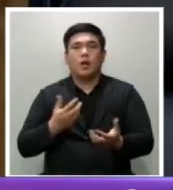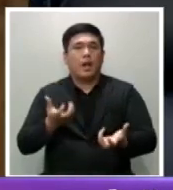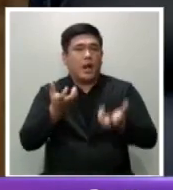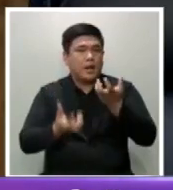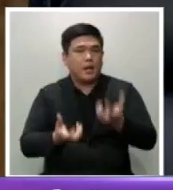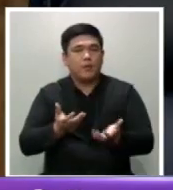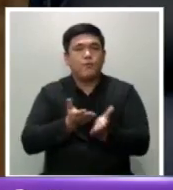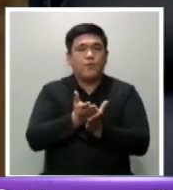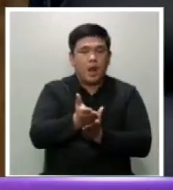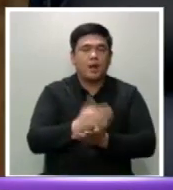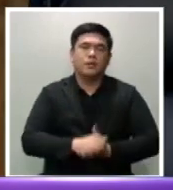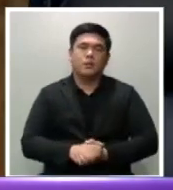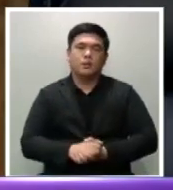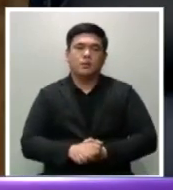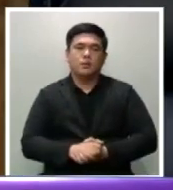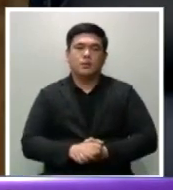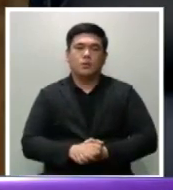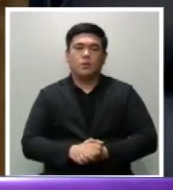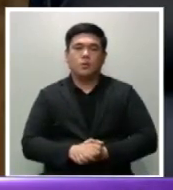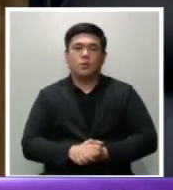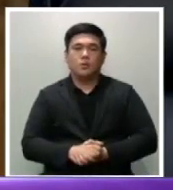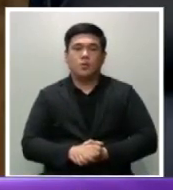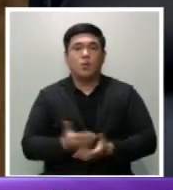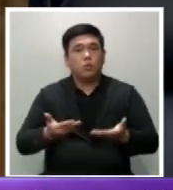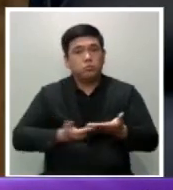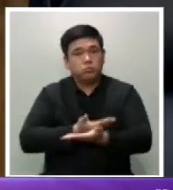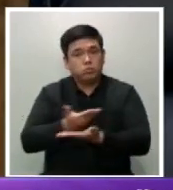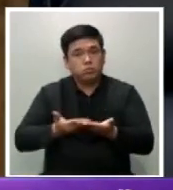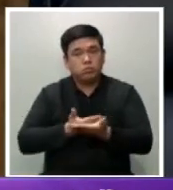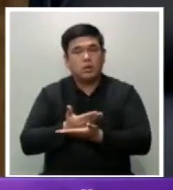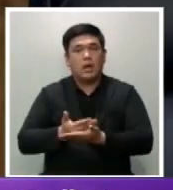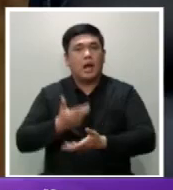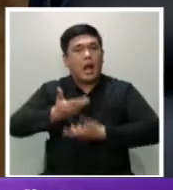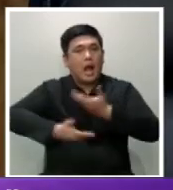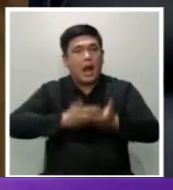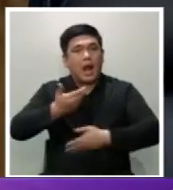สูงสุดแล้วก็มีกรมเจรจาการค้าระหว่างประเทศ